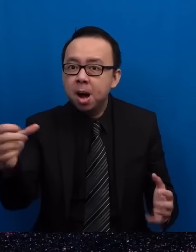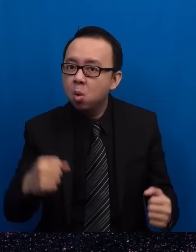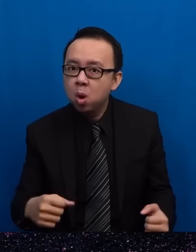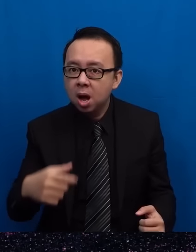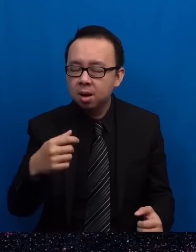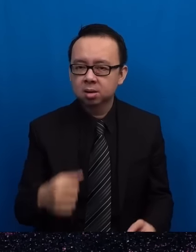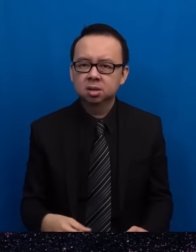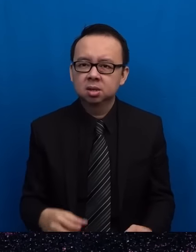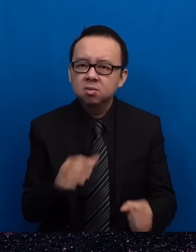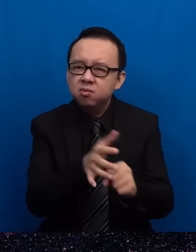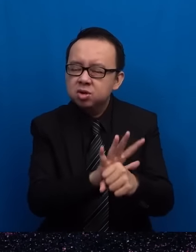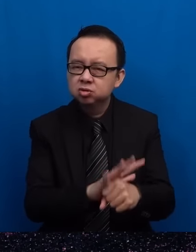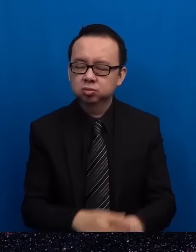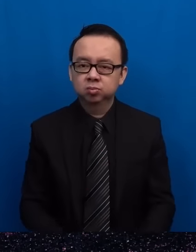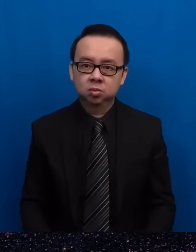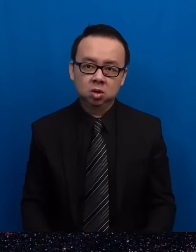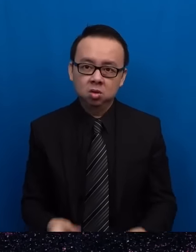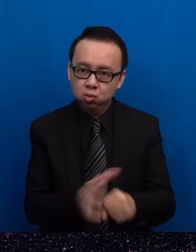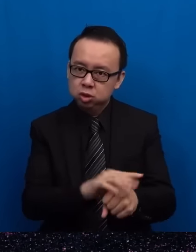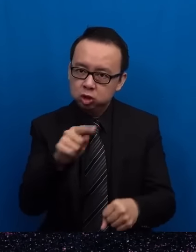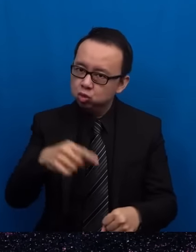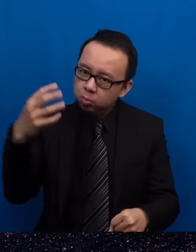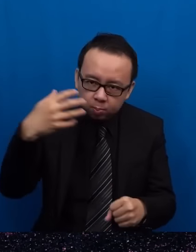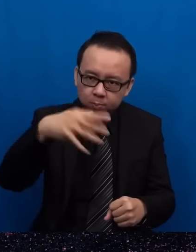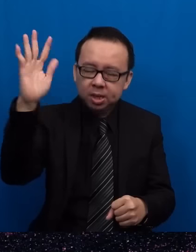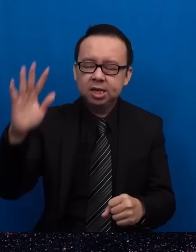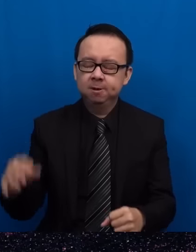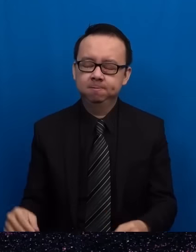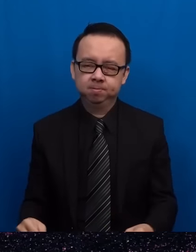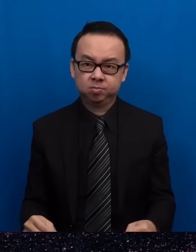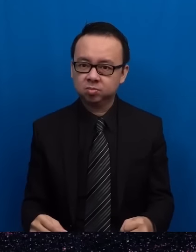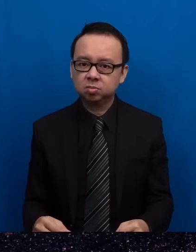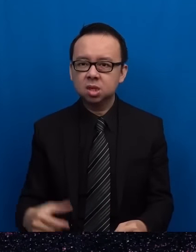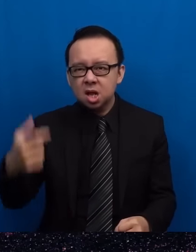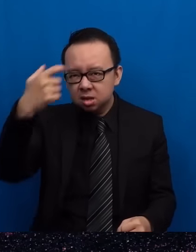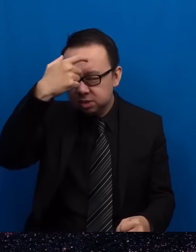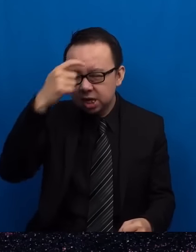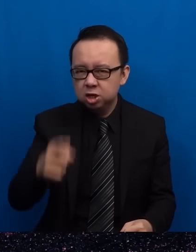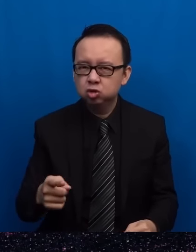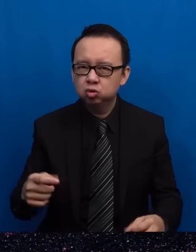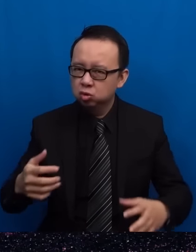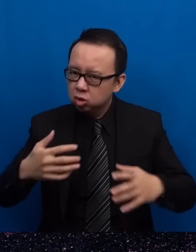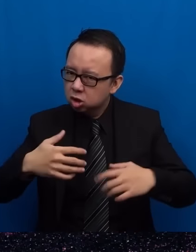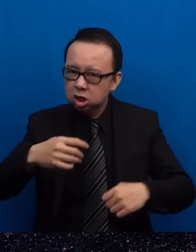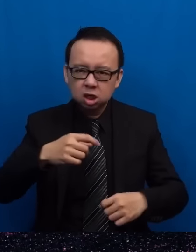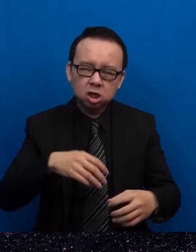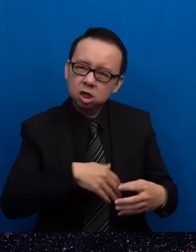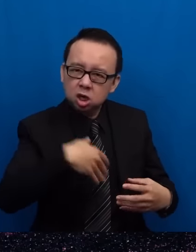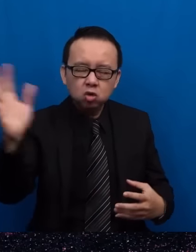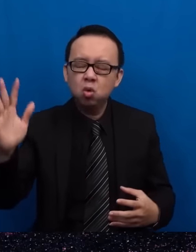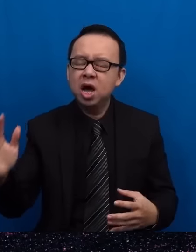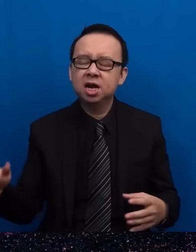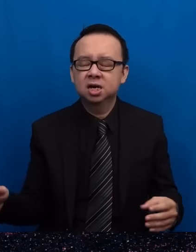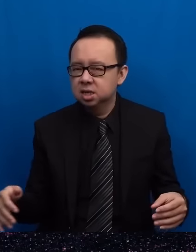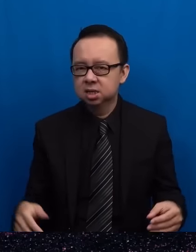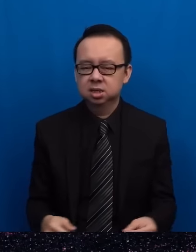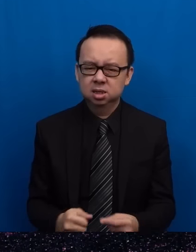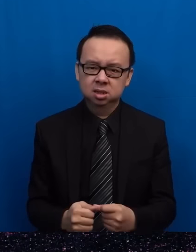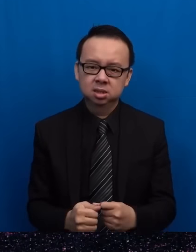kuk itu dilenyapkan oleh urapan. Aku lenyapkan sakit penyakit itu, aku kutuki segala sesuatu yang mengganggu di